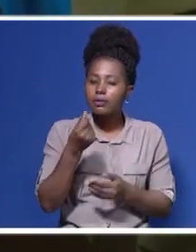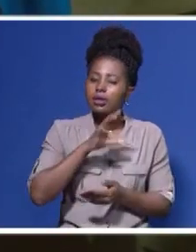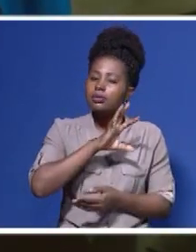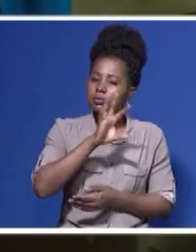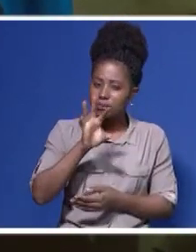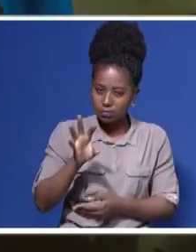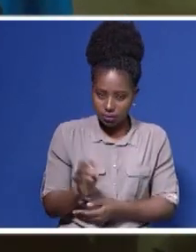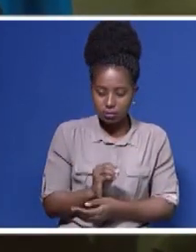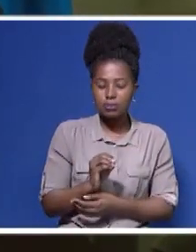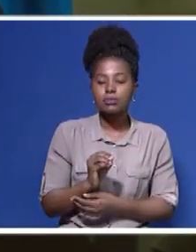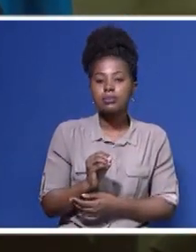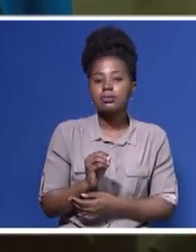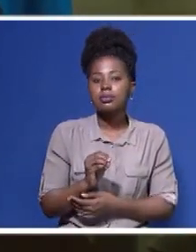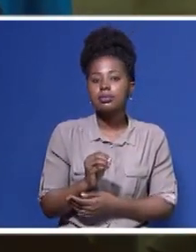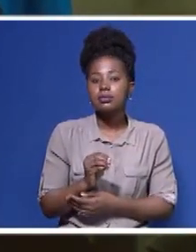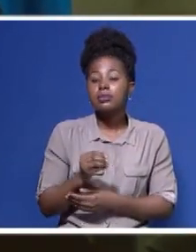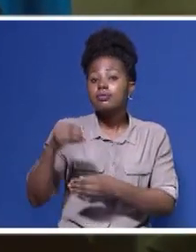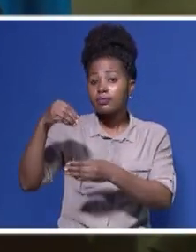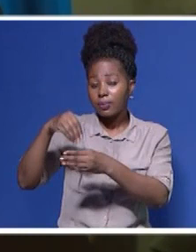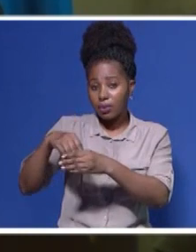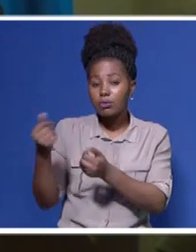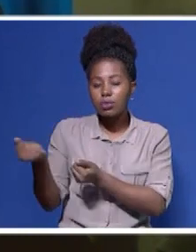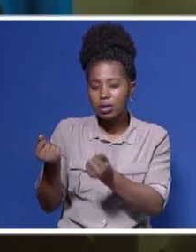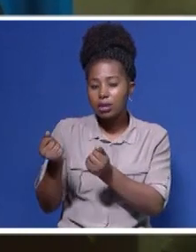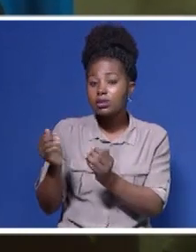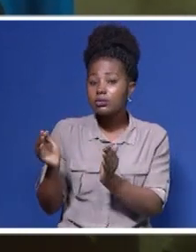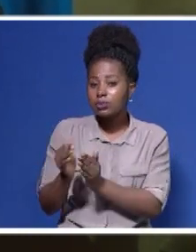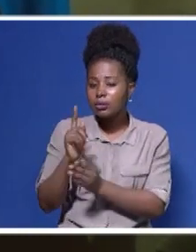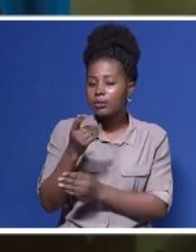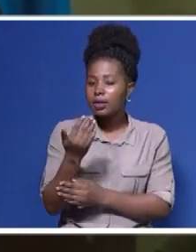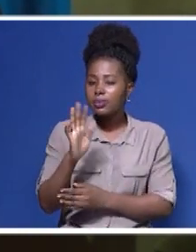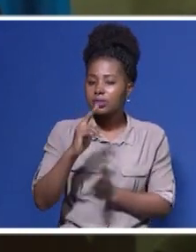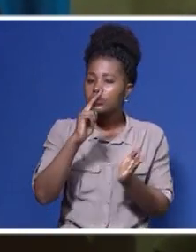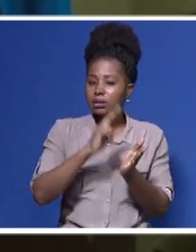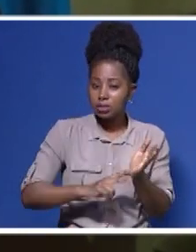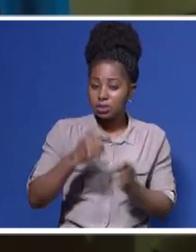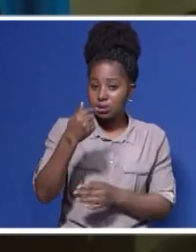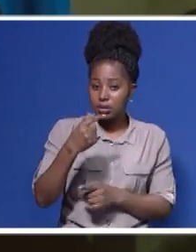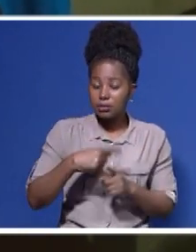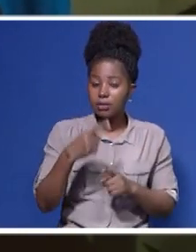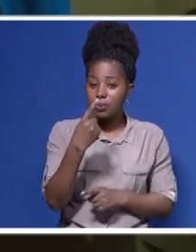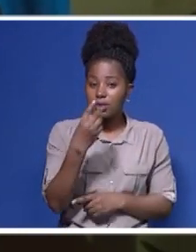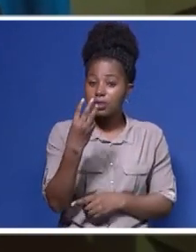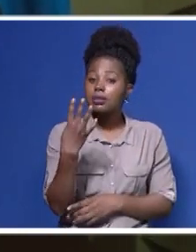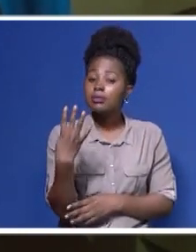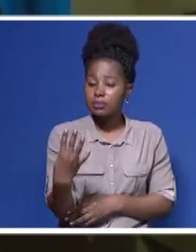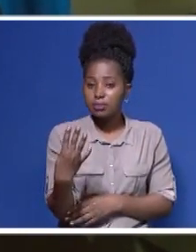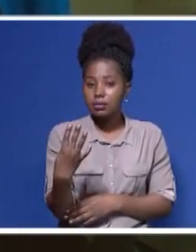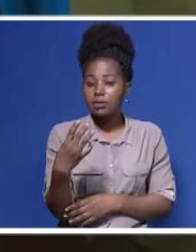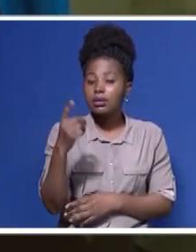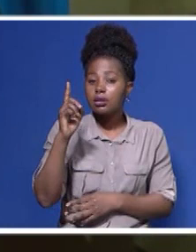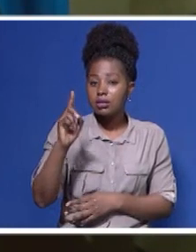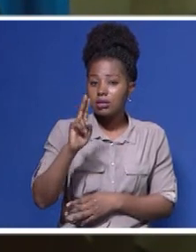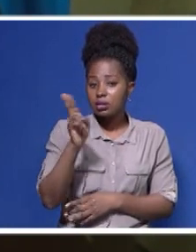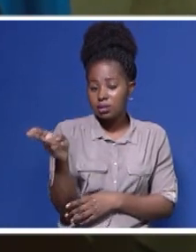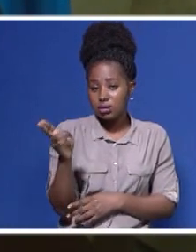zote na kuzipakia kwenye gari ndogo yenye namba za usajili namba T134